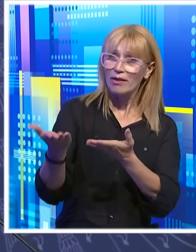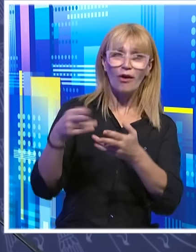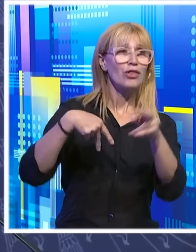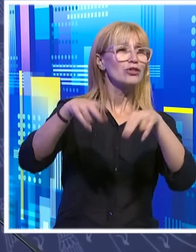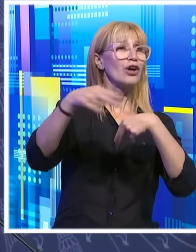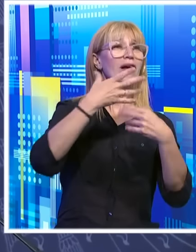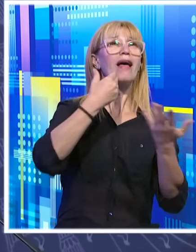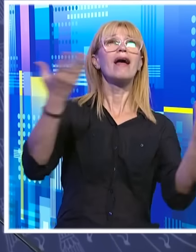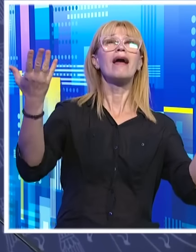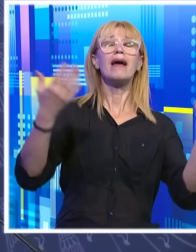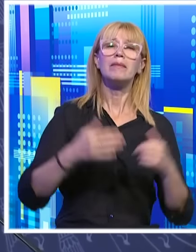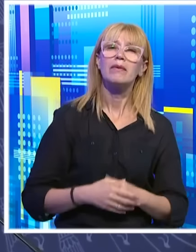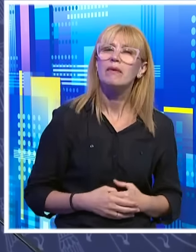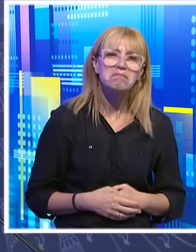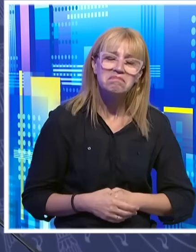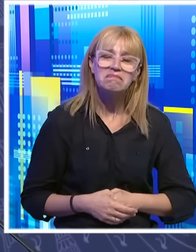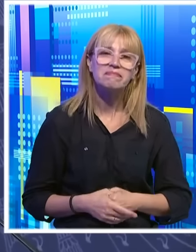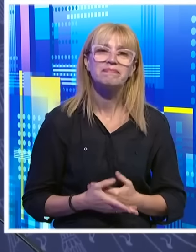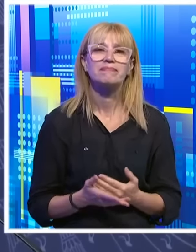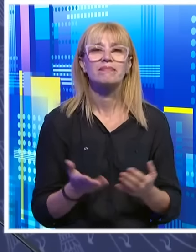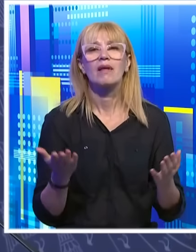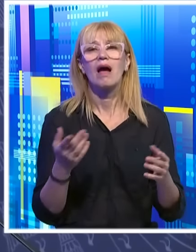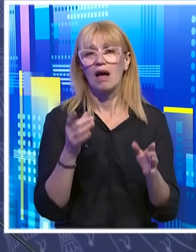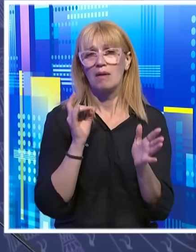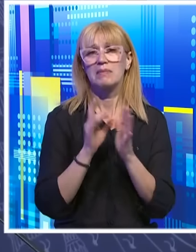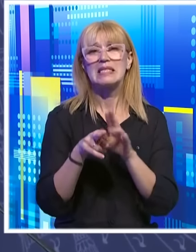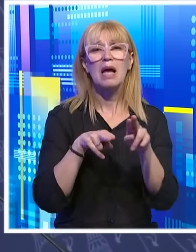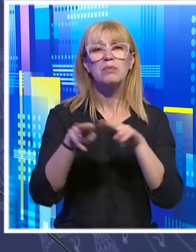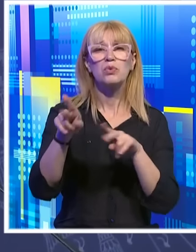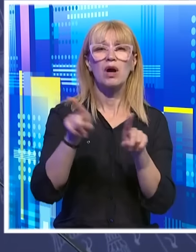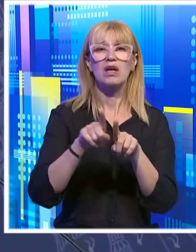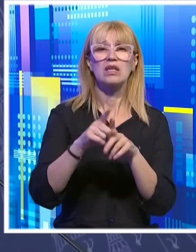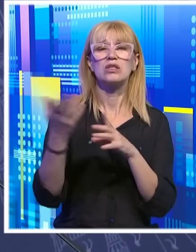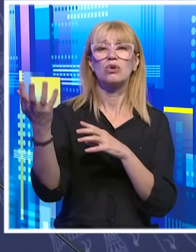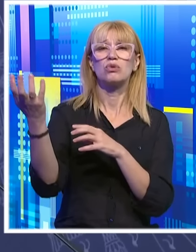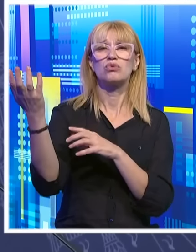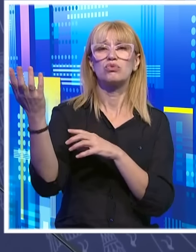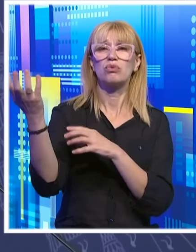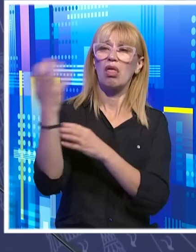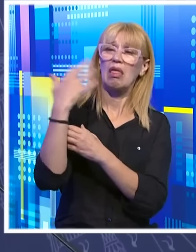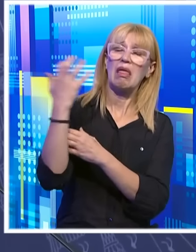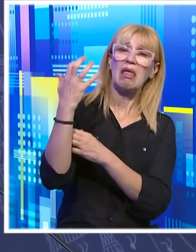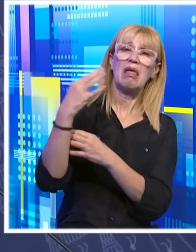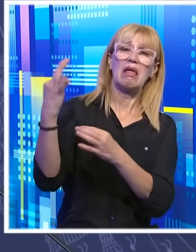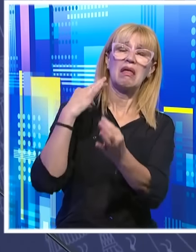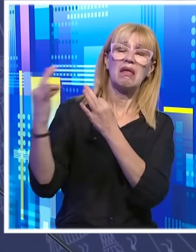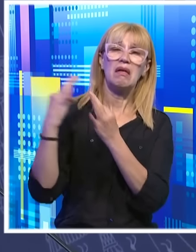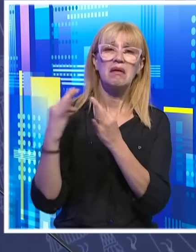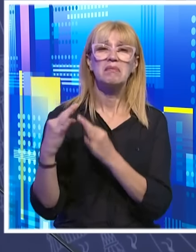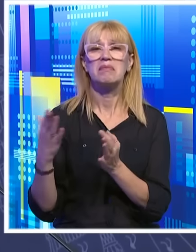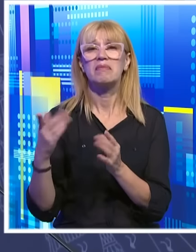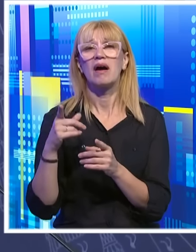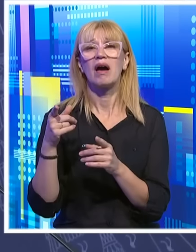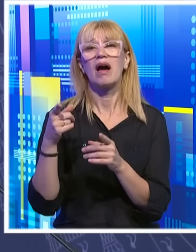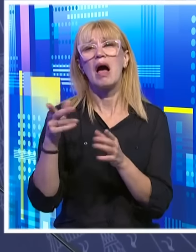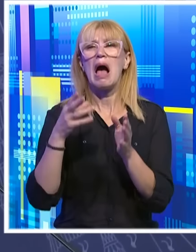šetaju svakog bogovetnog dana. Da ne pričamo o brzoj pruzi za koju su govorili Vučićeve fantazmagorije, pa sada na proteste kada dolaze, svi dolaze